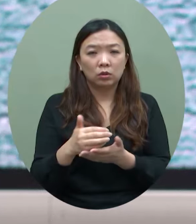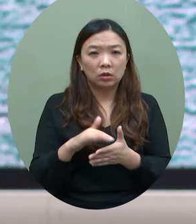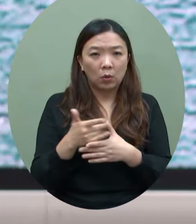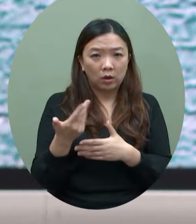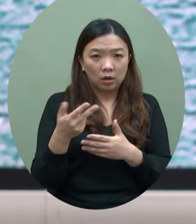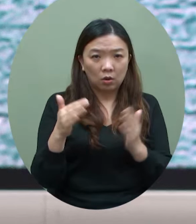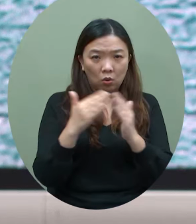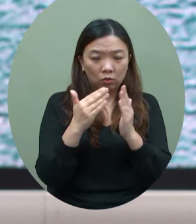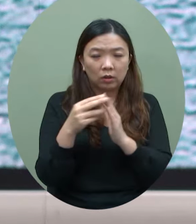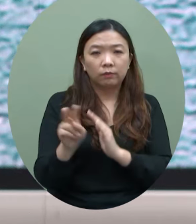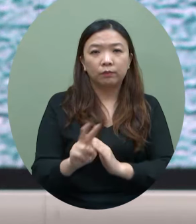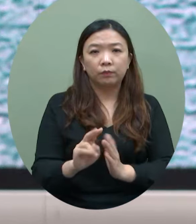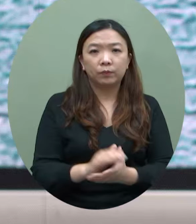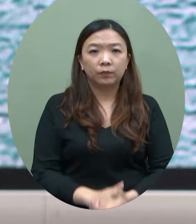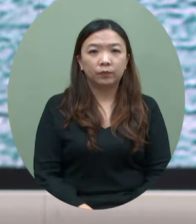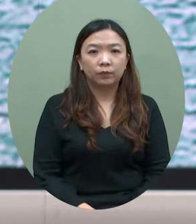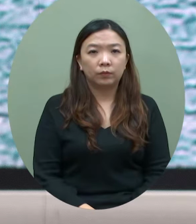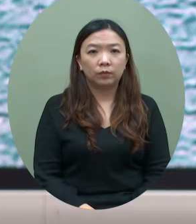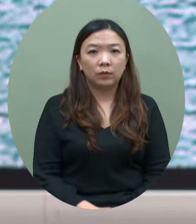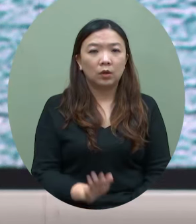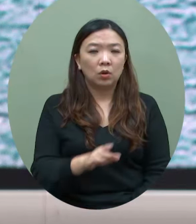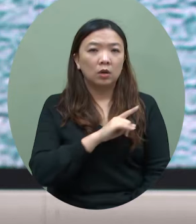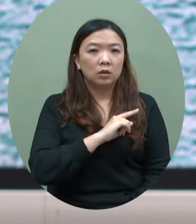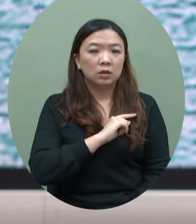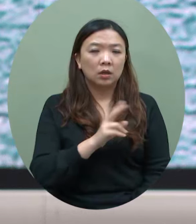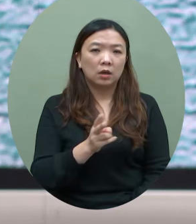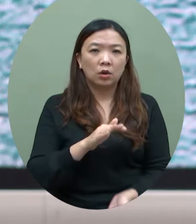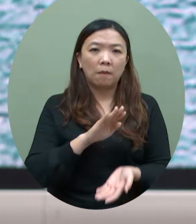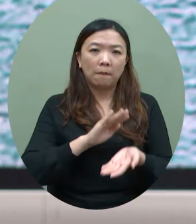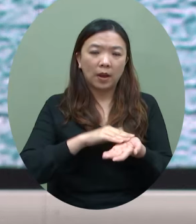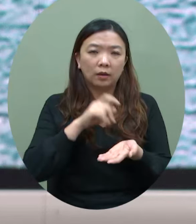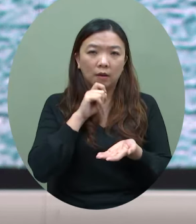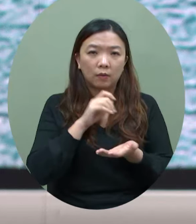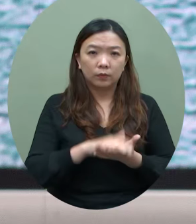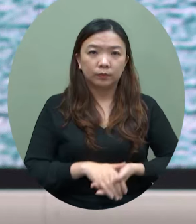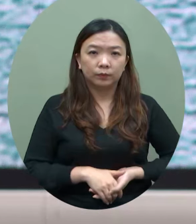嚇。佢自己都係有一啲病啦嚇。